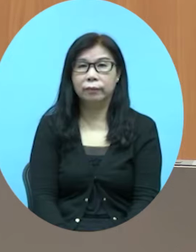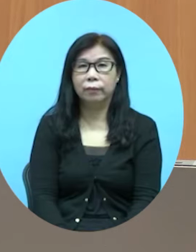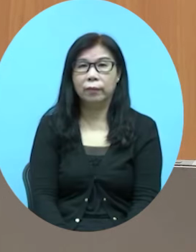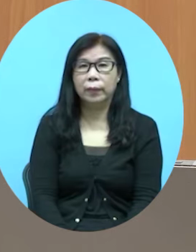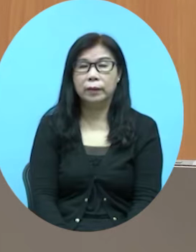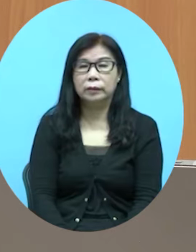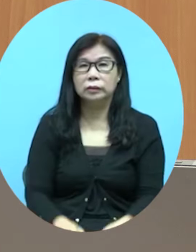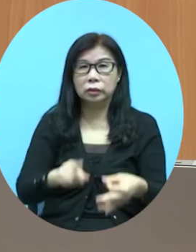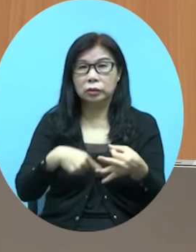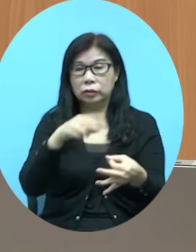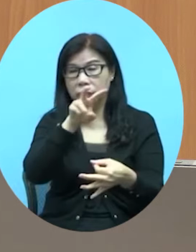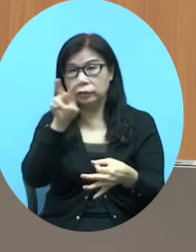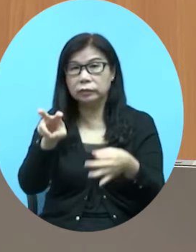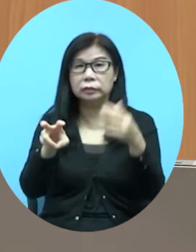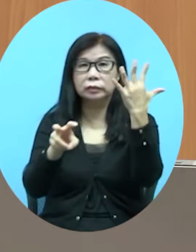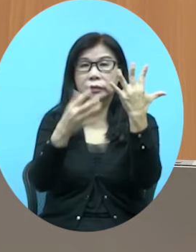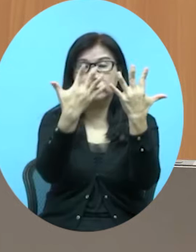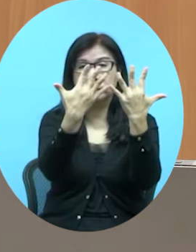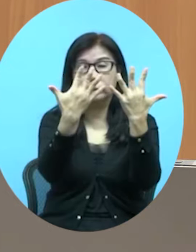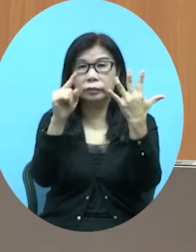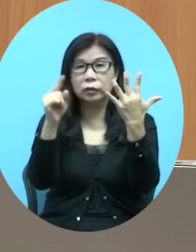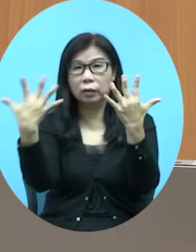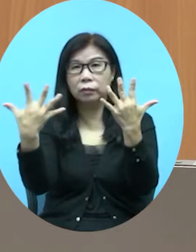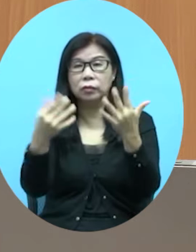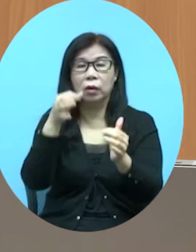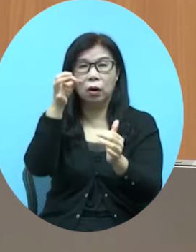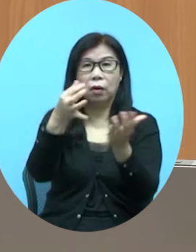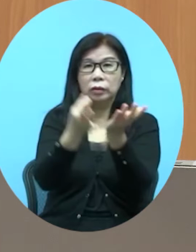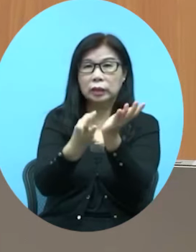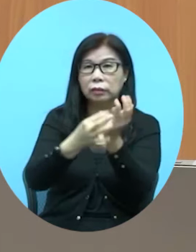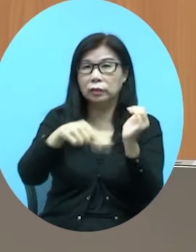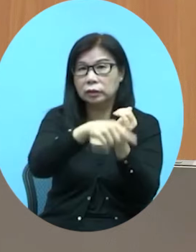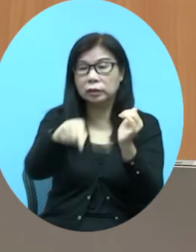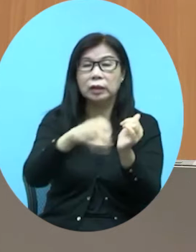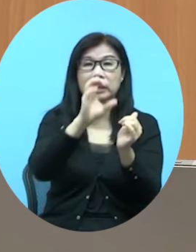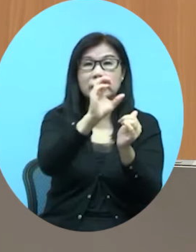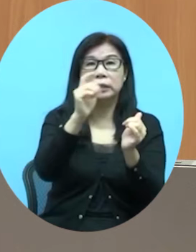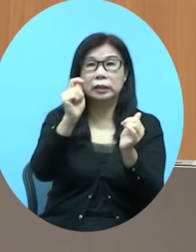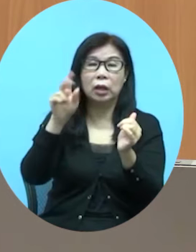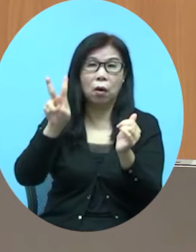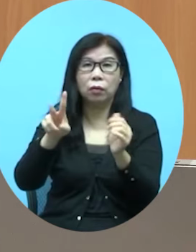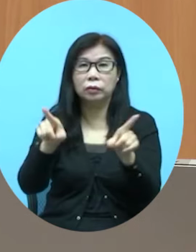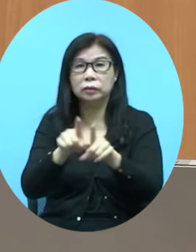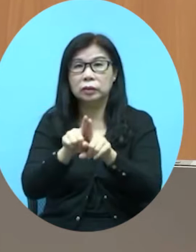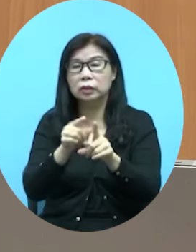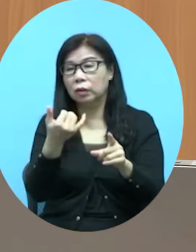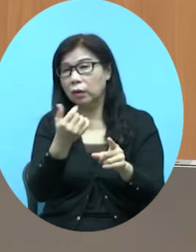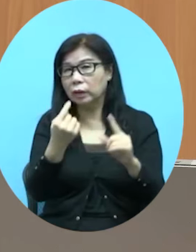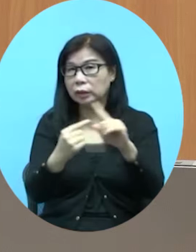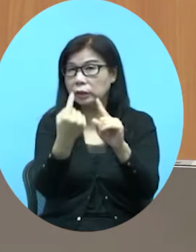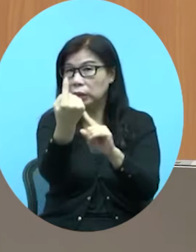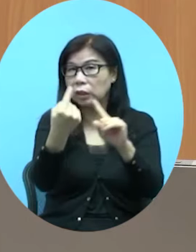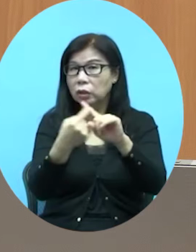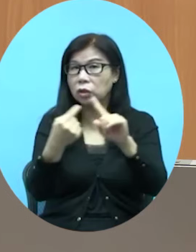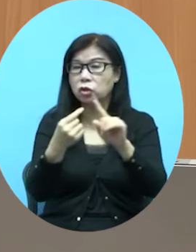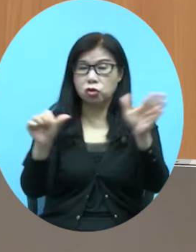你观察的515去过很多地方我自己没有过CT value我都不会说猜测某个人是